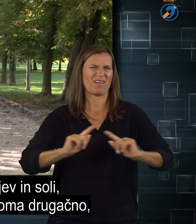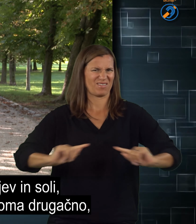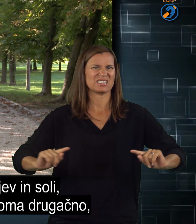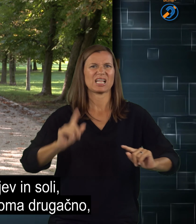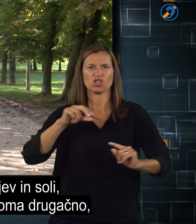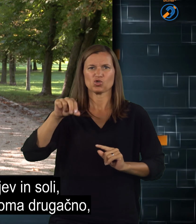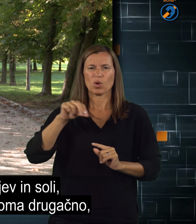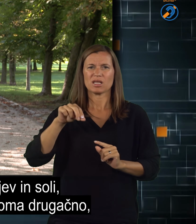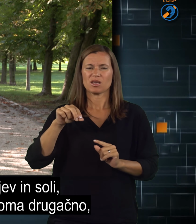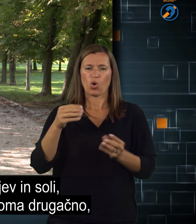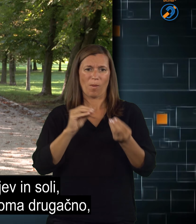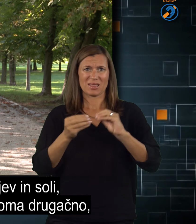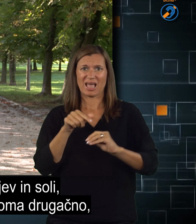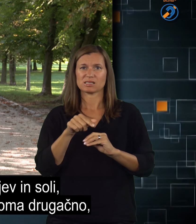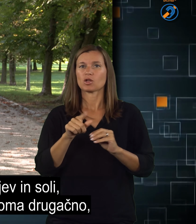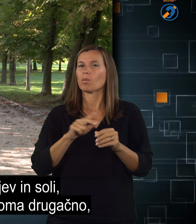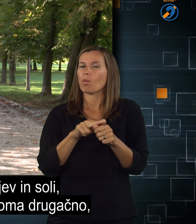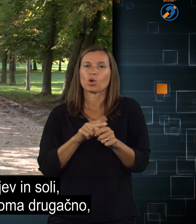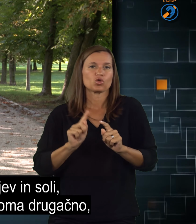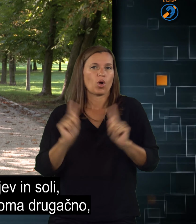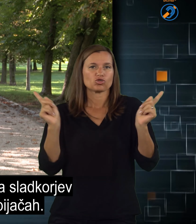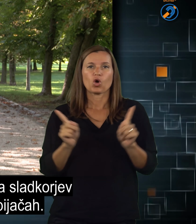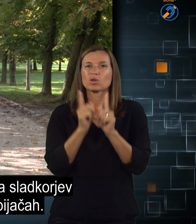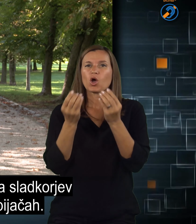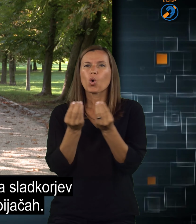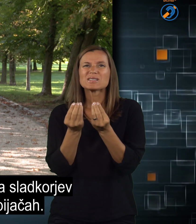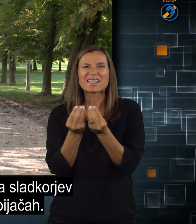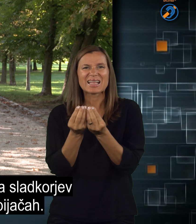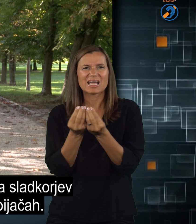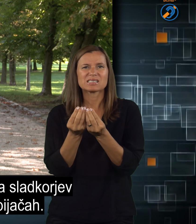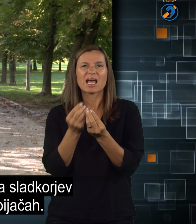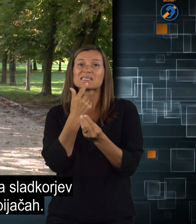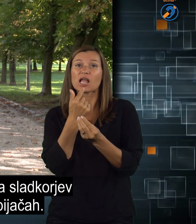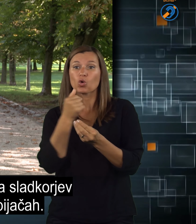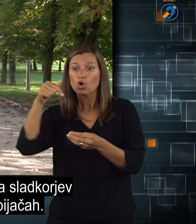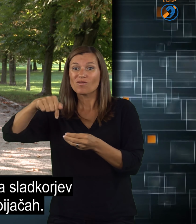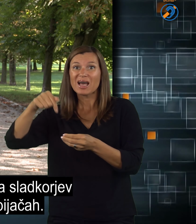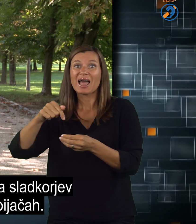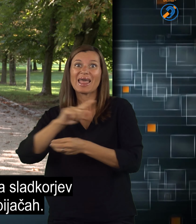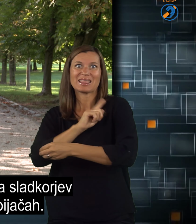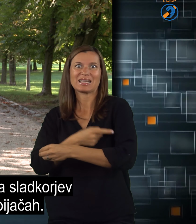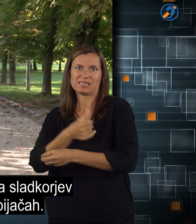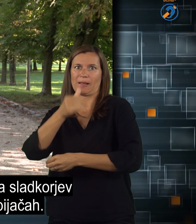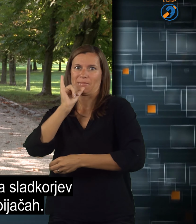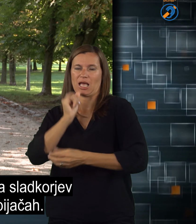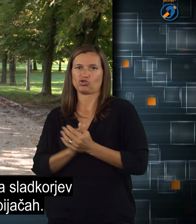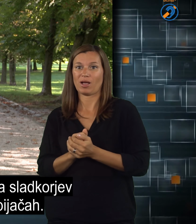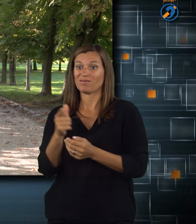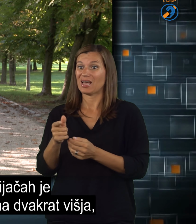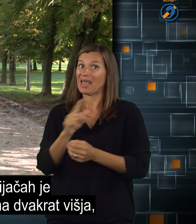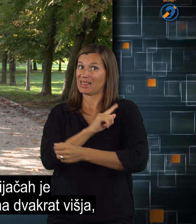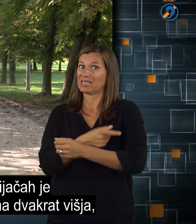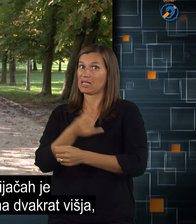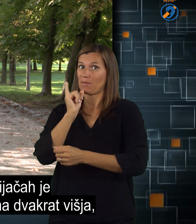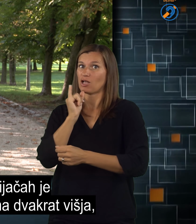in soli, je pravzaprav popolnoma drugačna, kot je koncentracija sladkorjev v energijskih pijačah. V